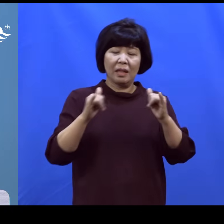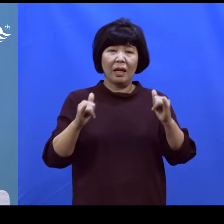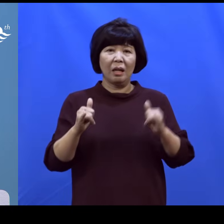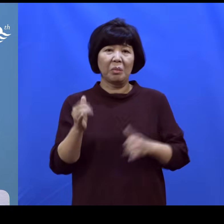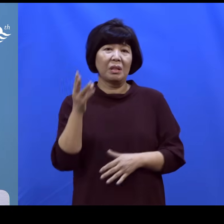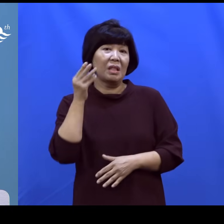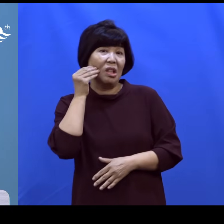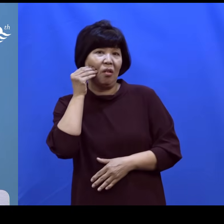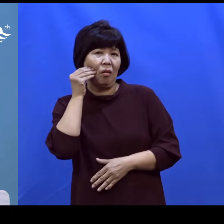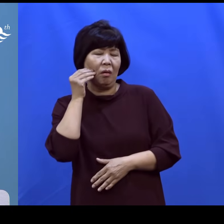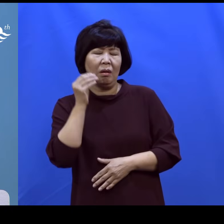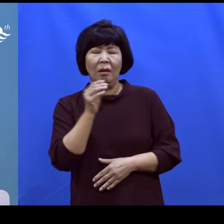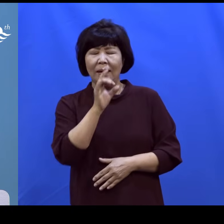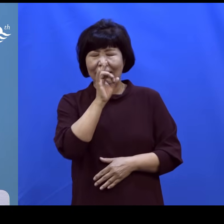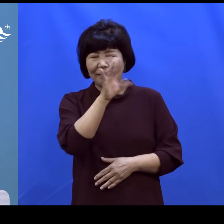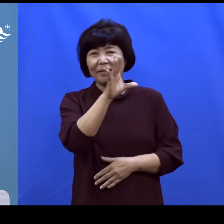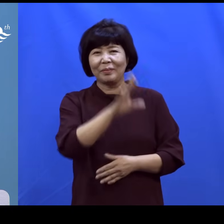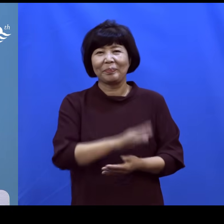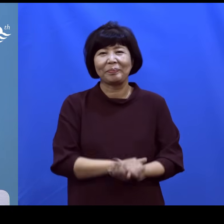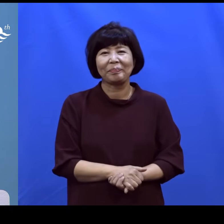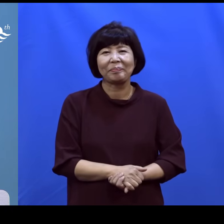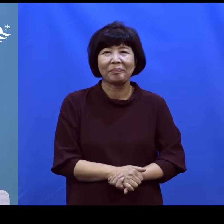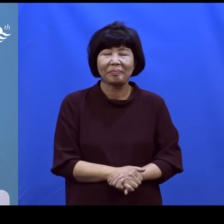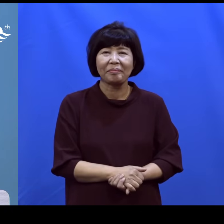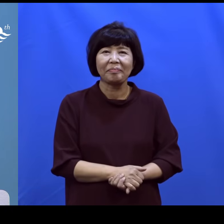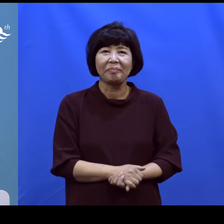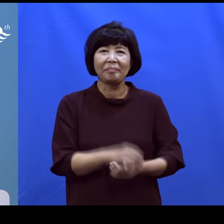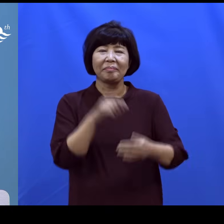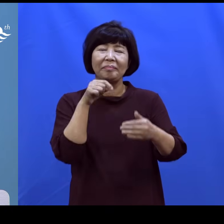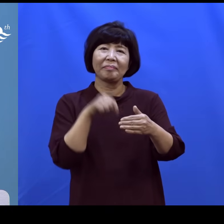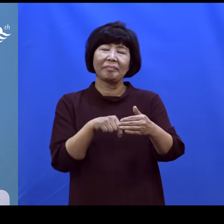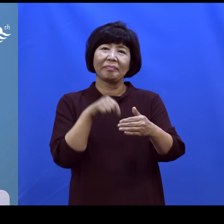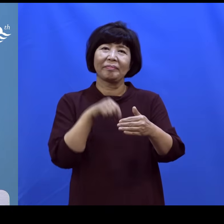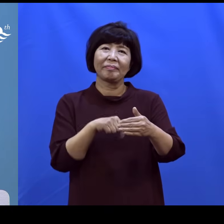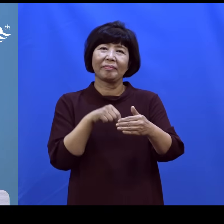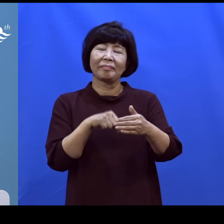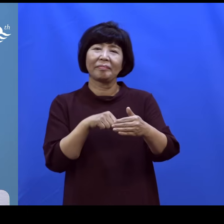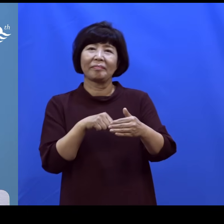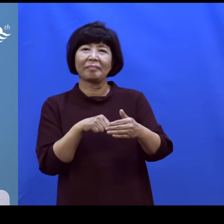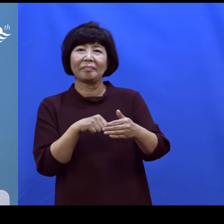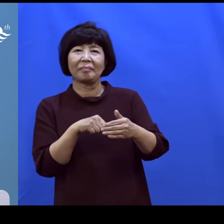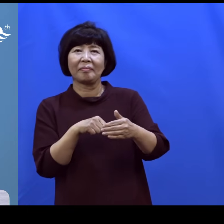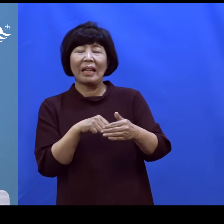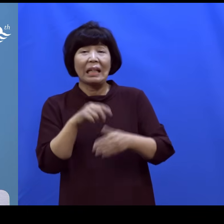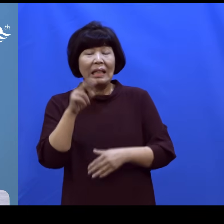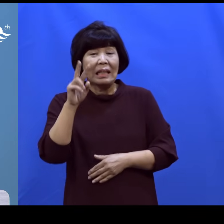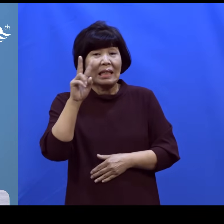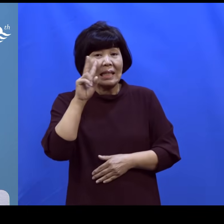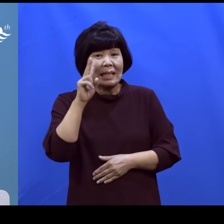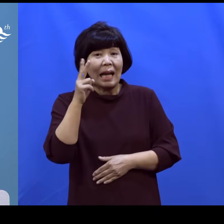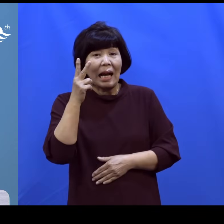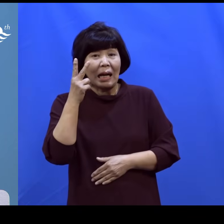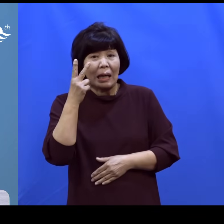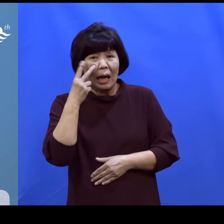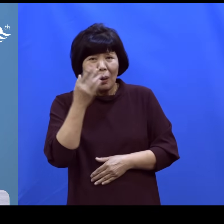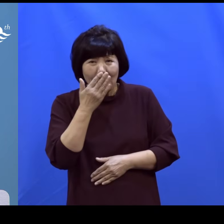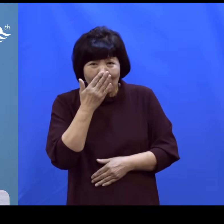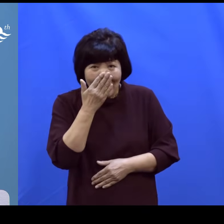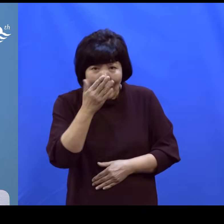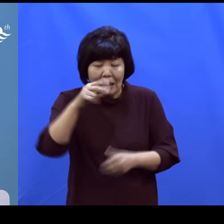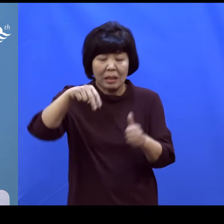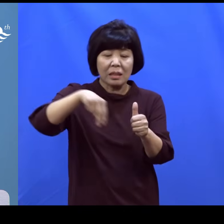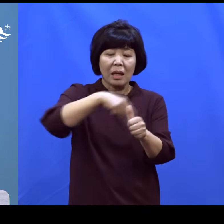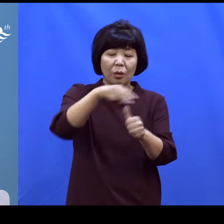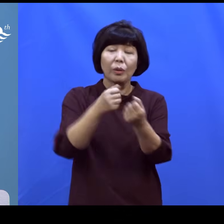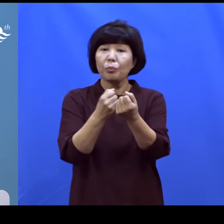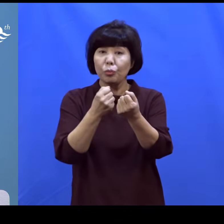착각하고 그렇게 만들기 위해서 몸부림치는 그 속에서, 여러분 충분히 착각할 만한 그 상황 속에서